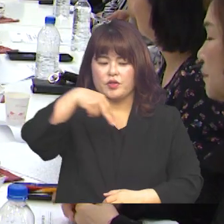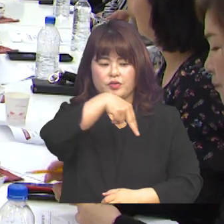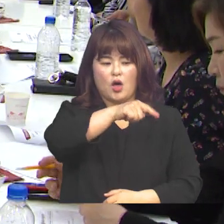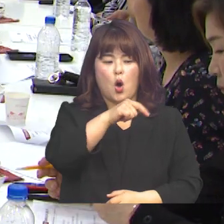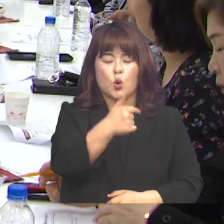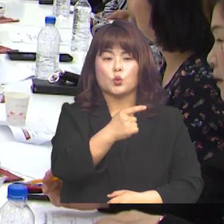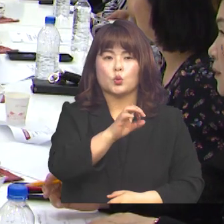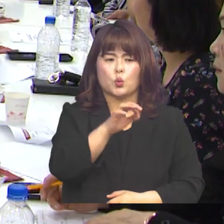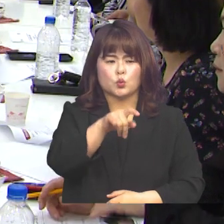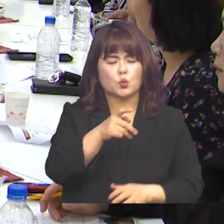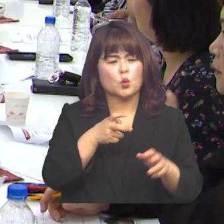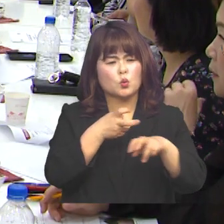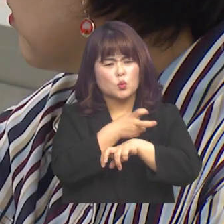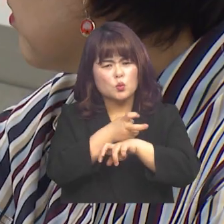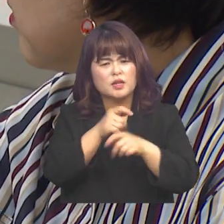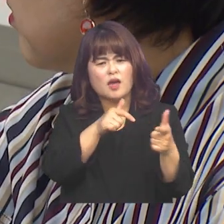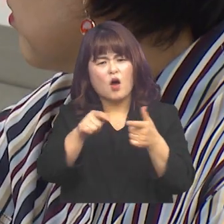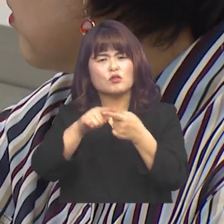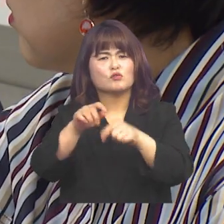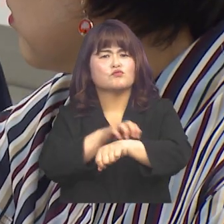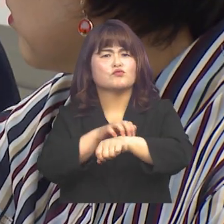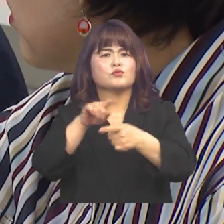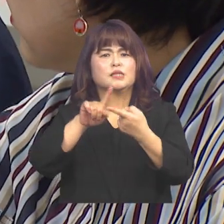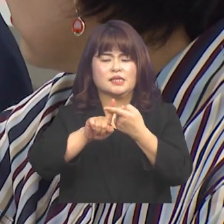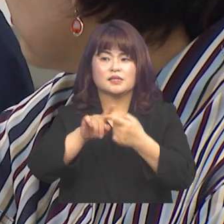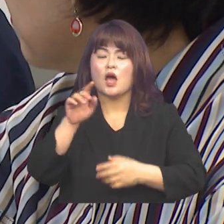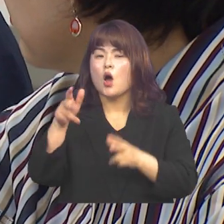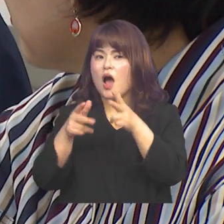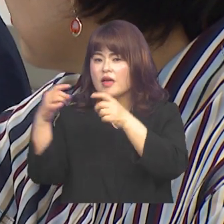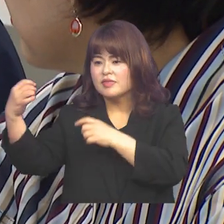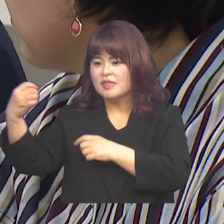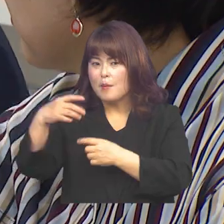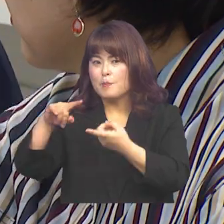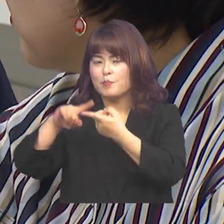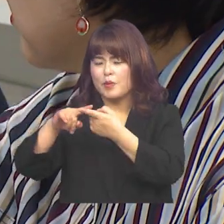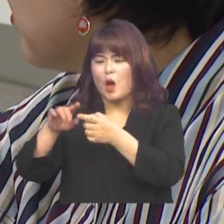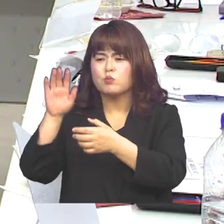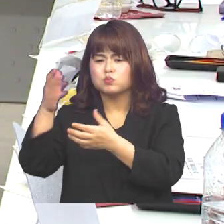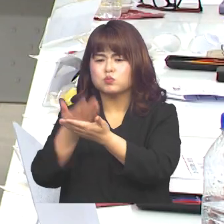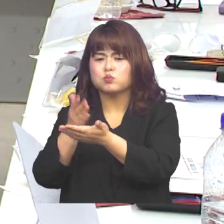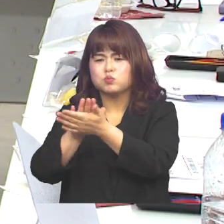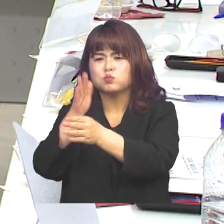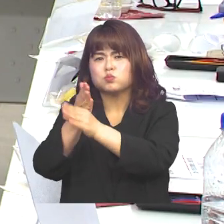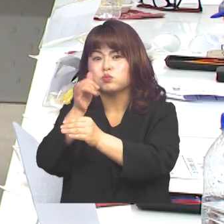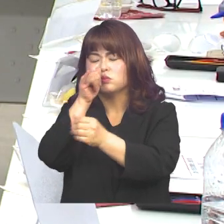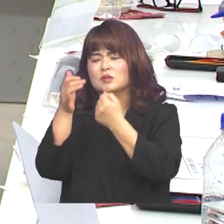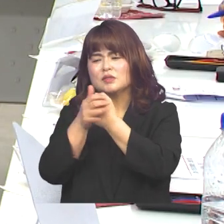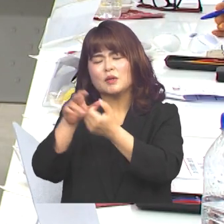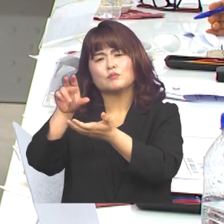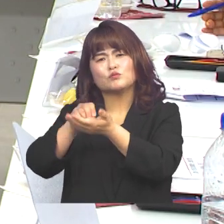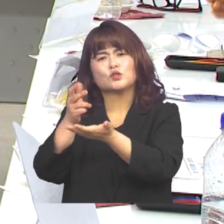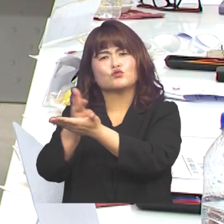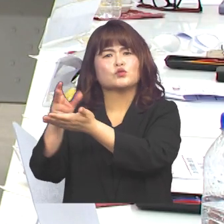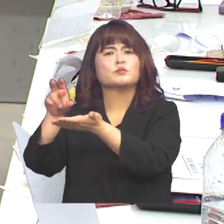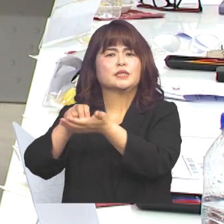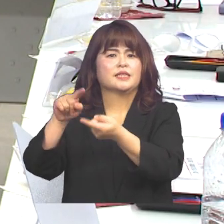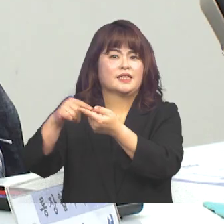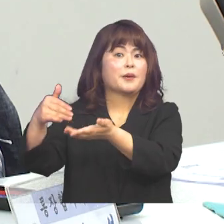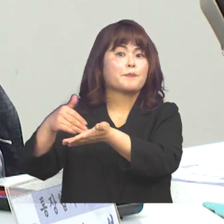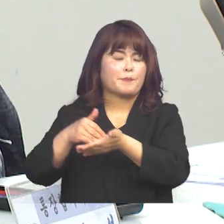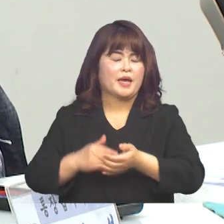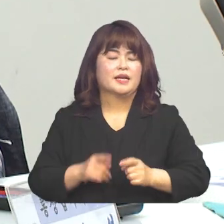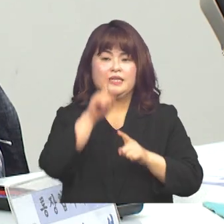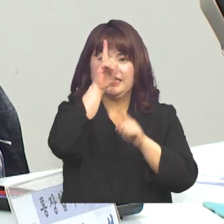선홍동 주민들은 대중교통 불편에 대한 고충과 삼성전자 미래연구단지 공사로 인한 주차장 부족 문제를